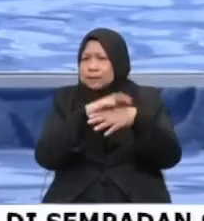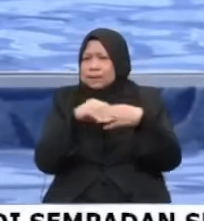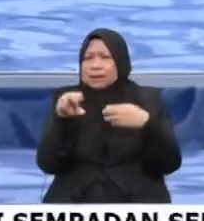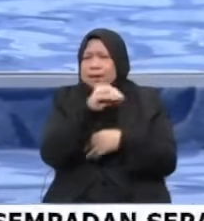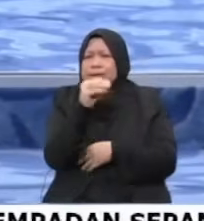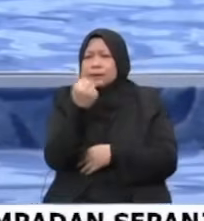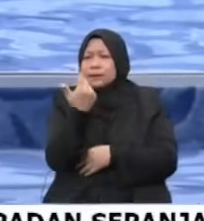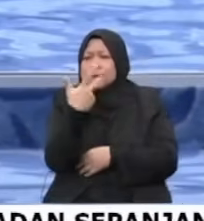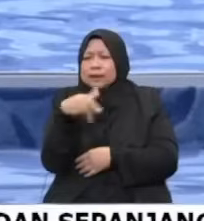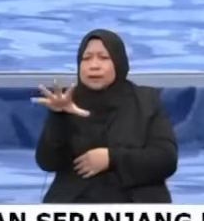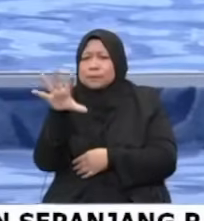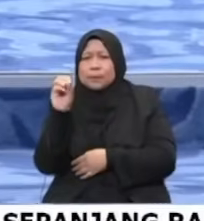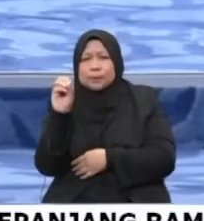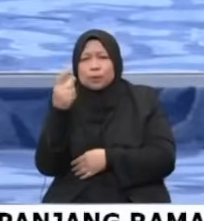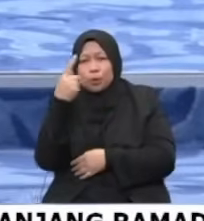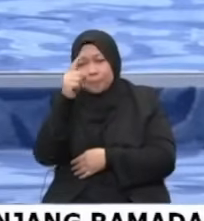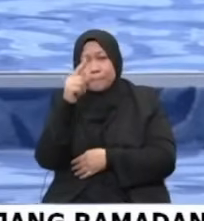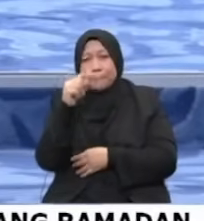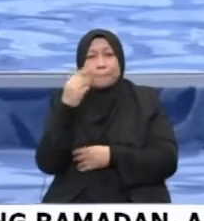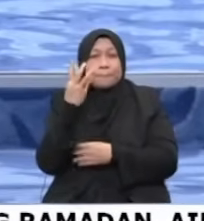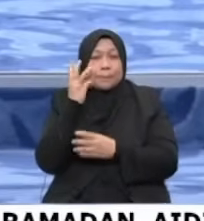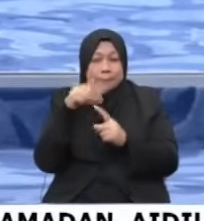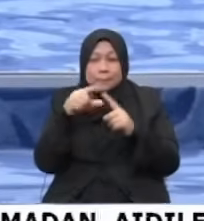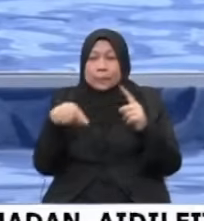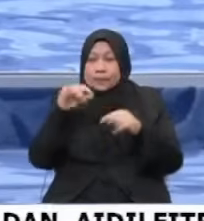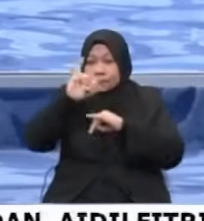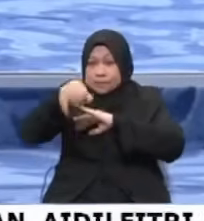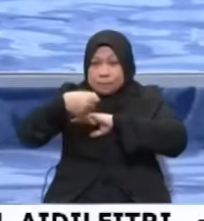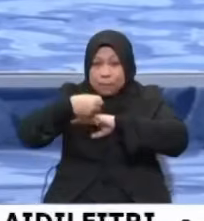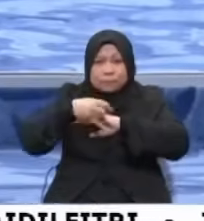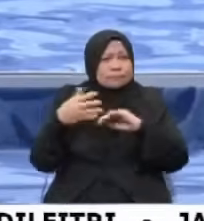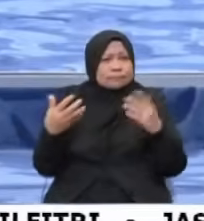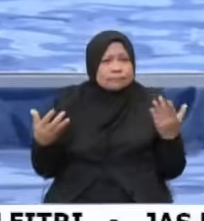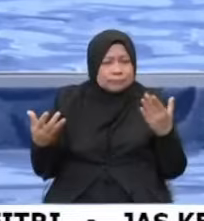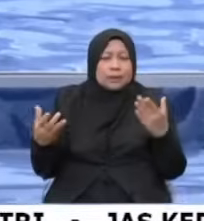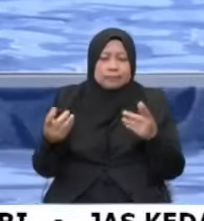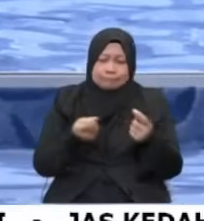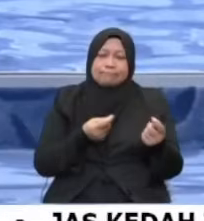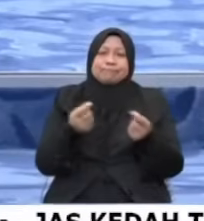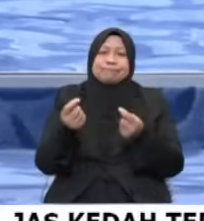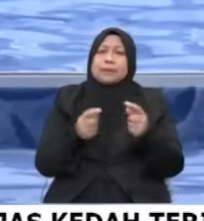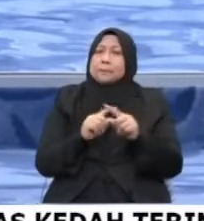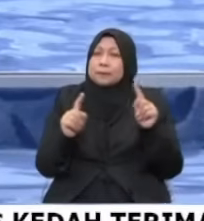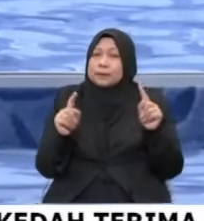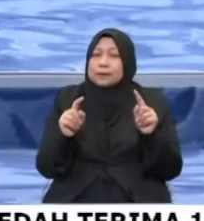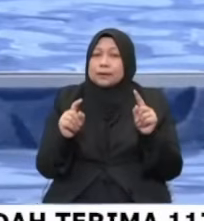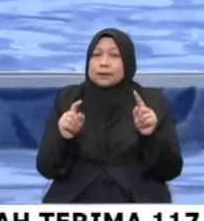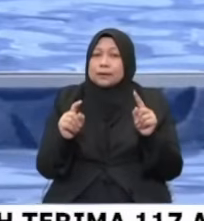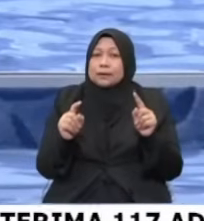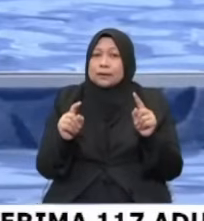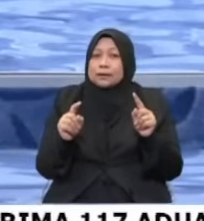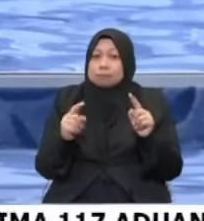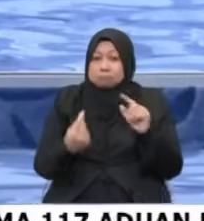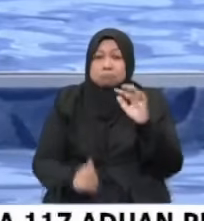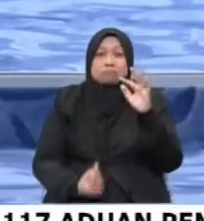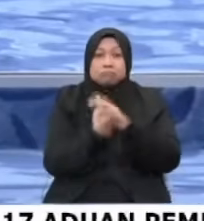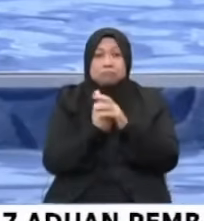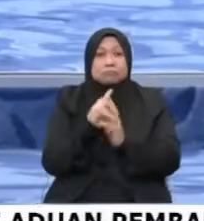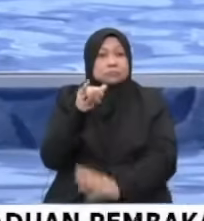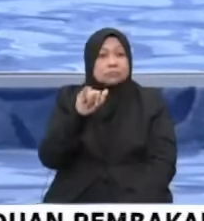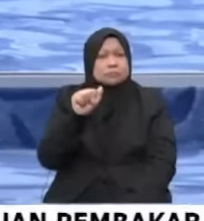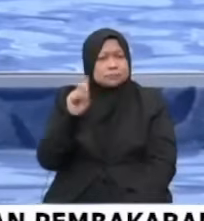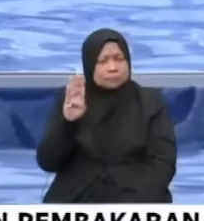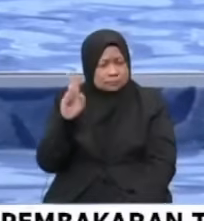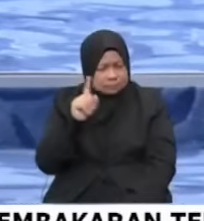dengan r3.50 bagi beras import jadi keadaan tu terkawal cuma yang dibangkitkan oleh yang berhormat